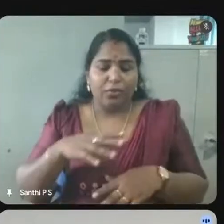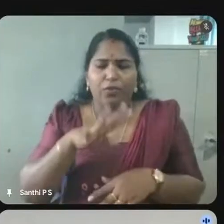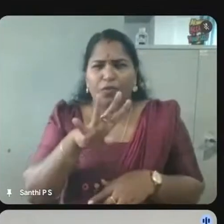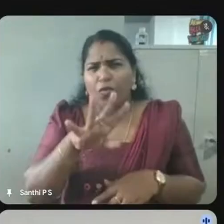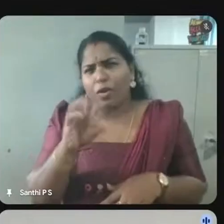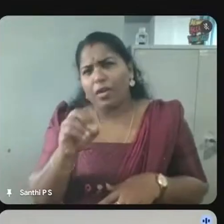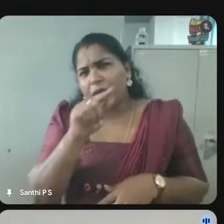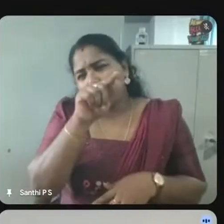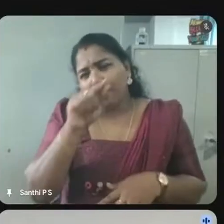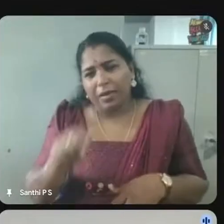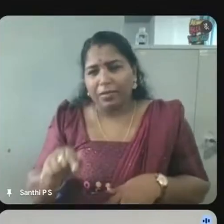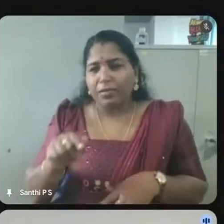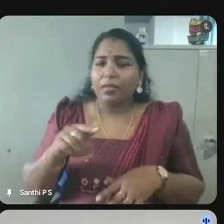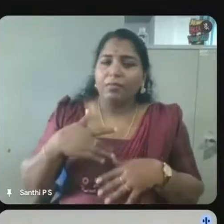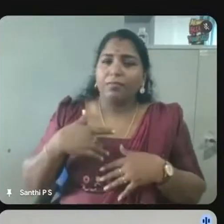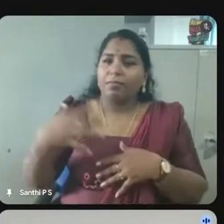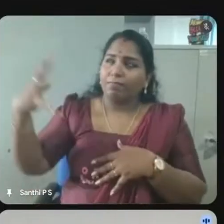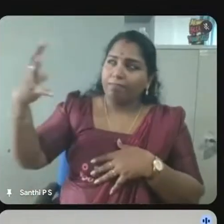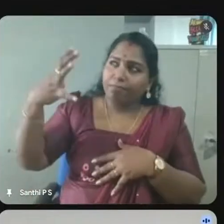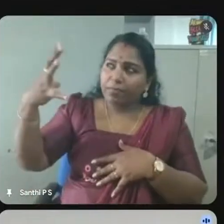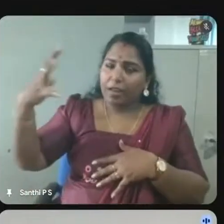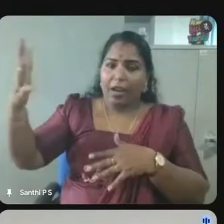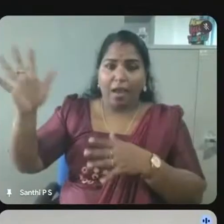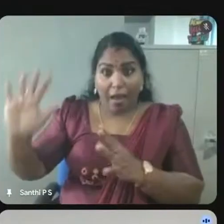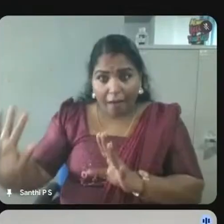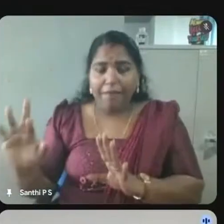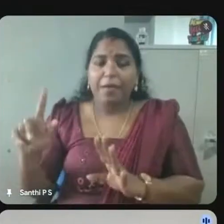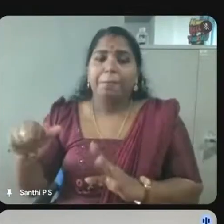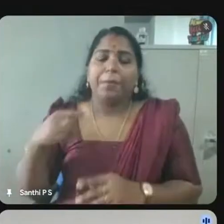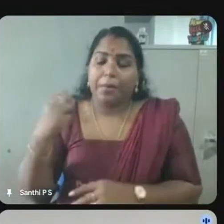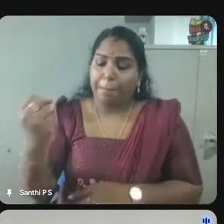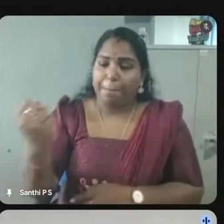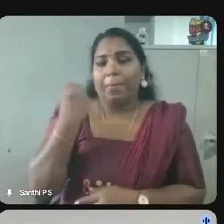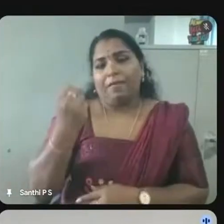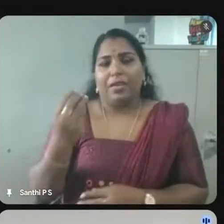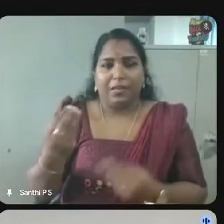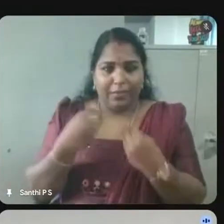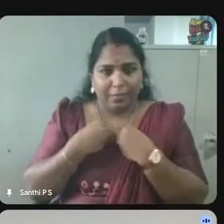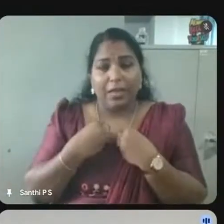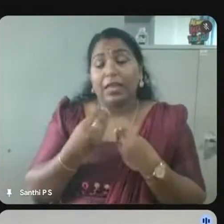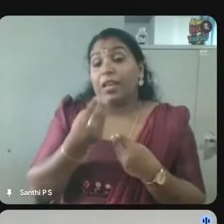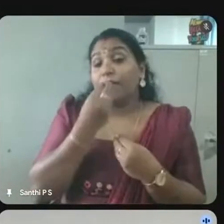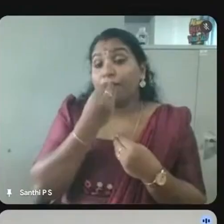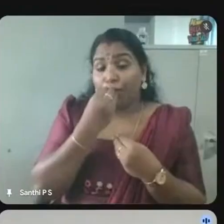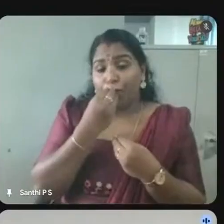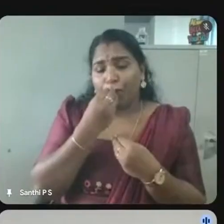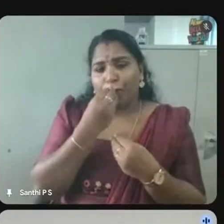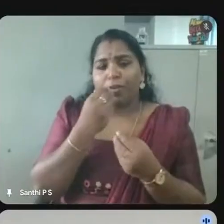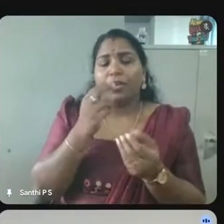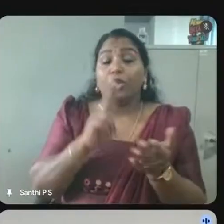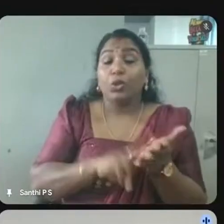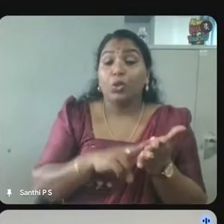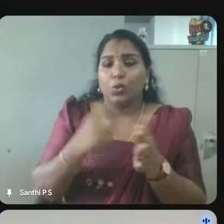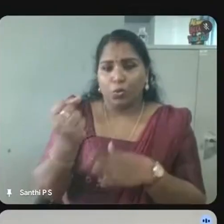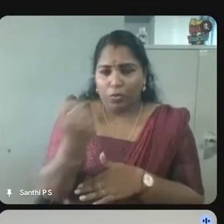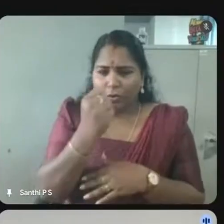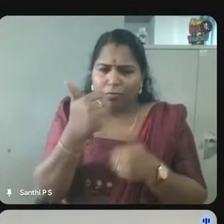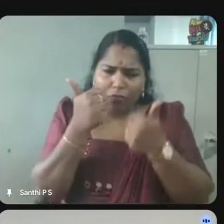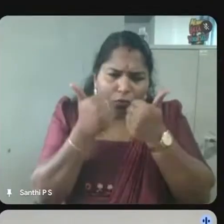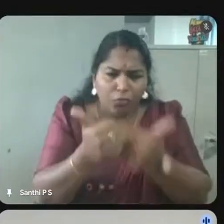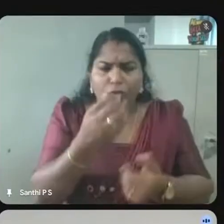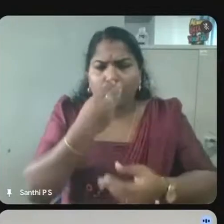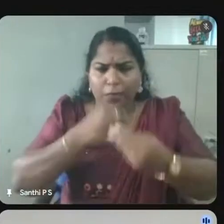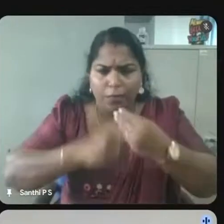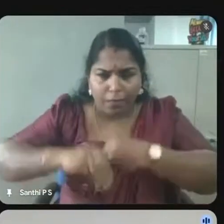ആയിട്ട് നമ്മൾ സൺലൈറ്റ് കിട്ടുമ്പോഴാണ് നമുക്ക് വൈറ്റമിൻ ഡി കിട്ടുന്നത്. അതേപോലെ പോഷക സമൃദ്ധമായ ന്യൂട്രീഷ്യസ് ആയിട്ടുള്ള ആഹാരം, അതിനെപ്പറ്റി ഞാൻ നേരത്തെ